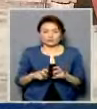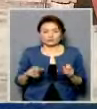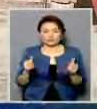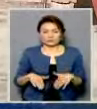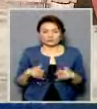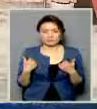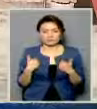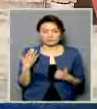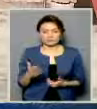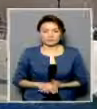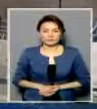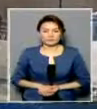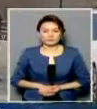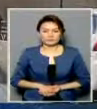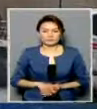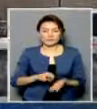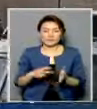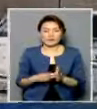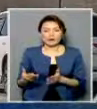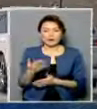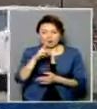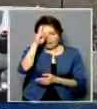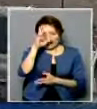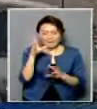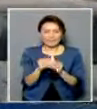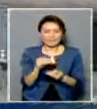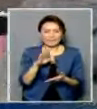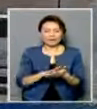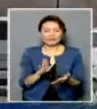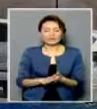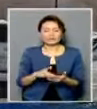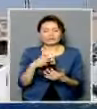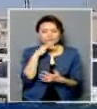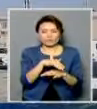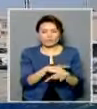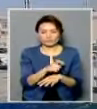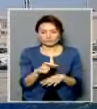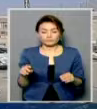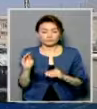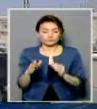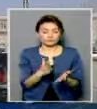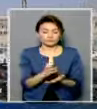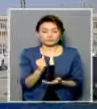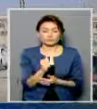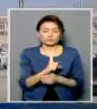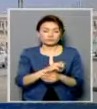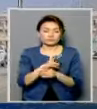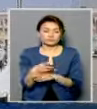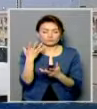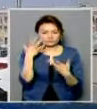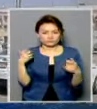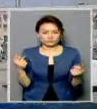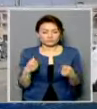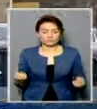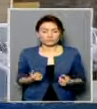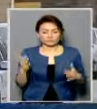это. По плану общественные туалеты установлены в местах массового скопления людей. Они оборудованы в соответствии с